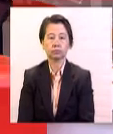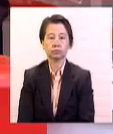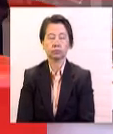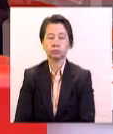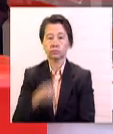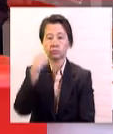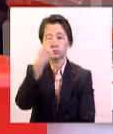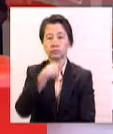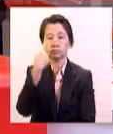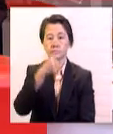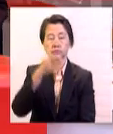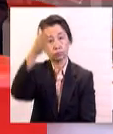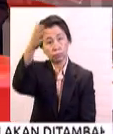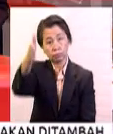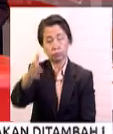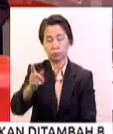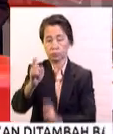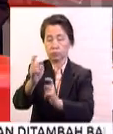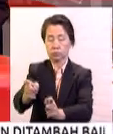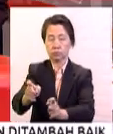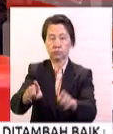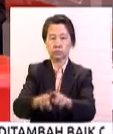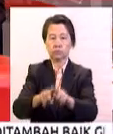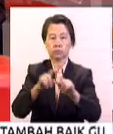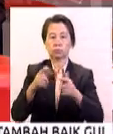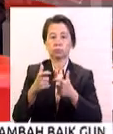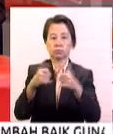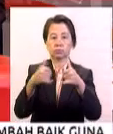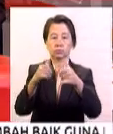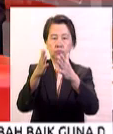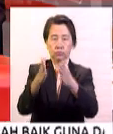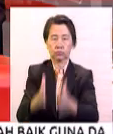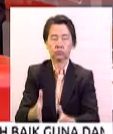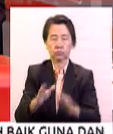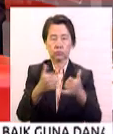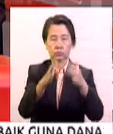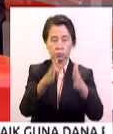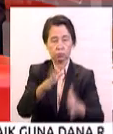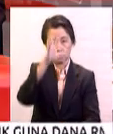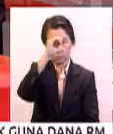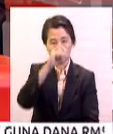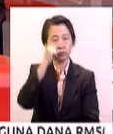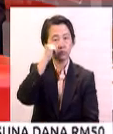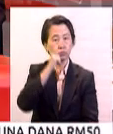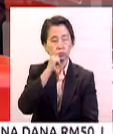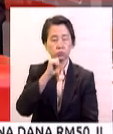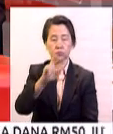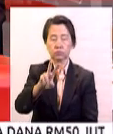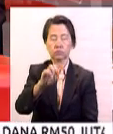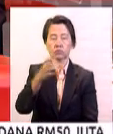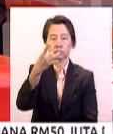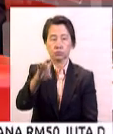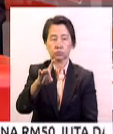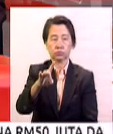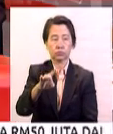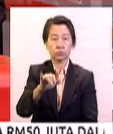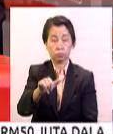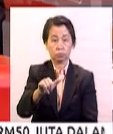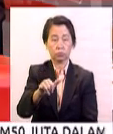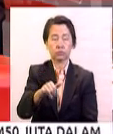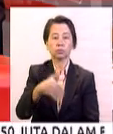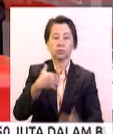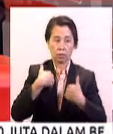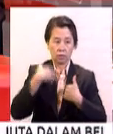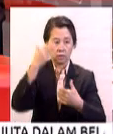Bella, siapakah yang bakal dinobatkan sebagai olahragawan dan olahragawati kebangsaan 2018? Ya.